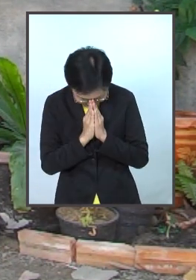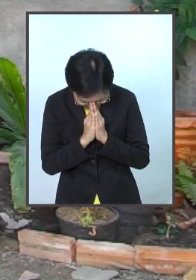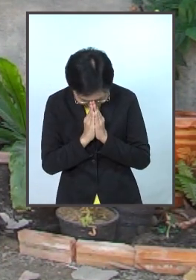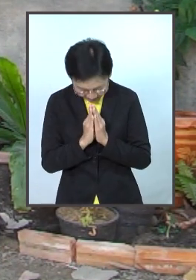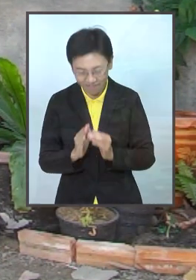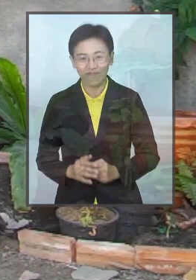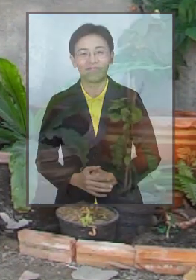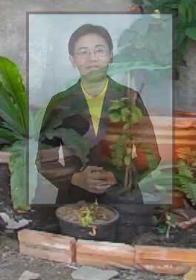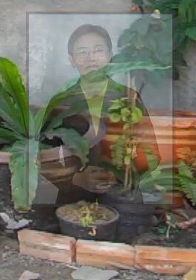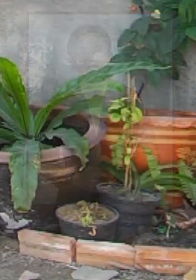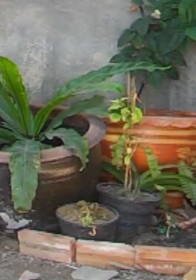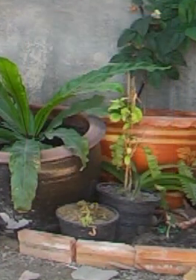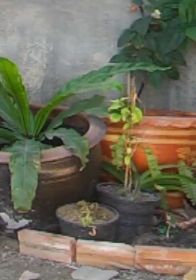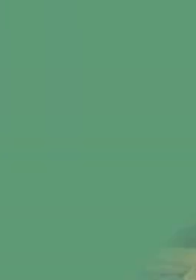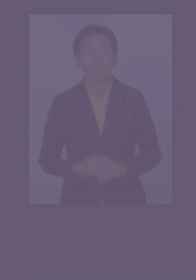ค่ะ